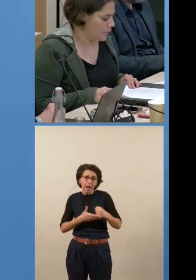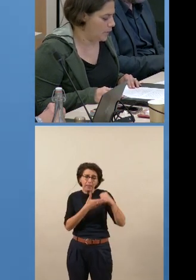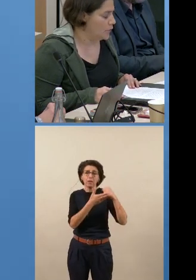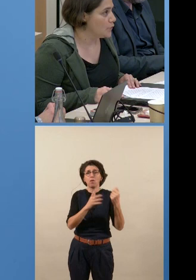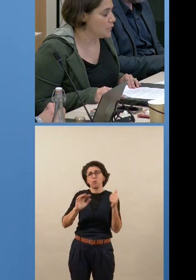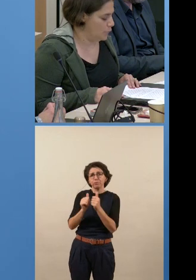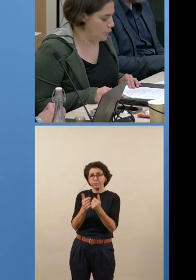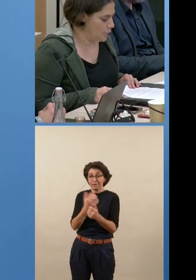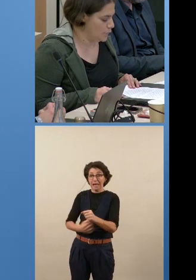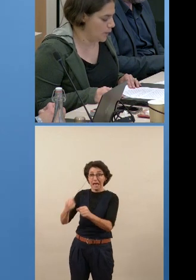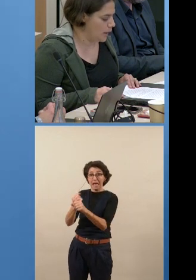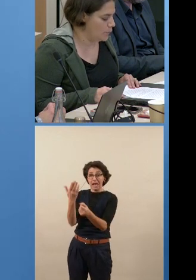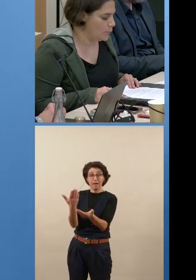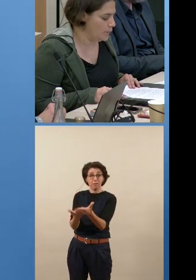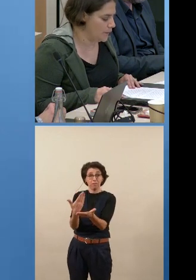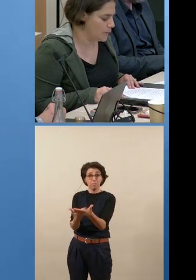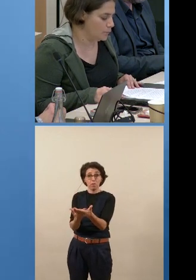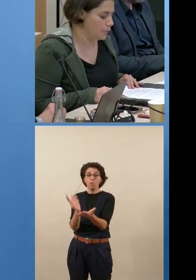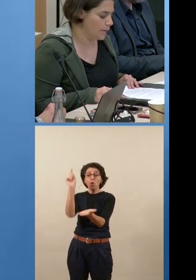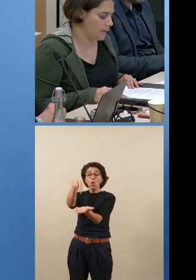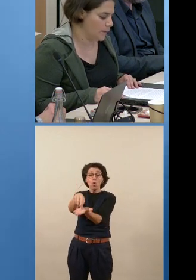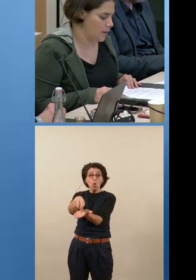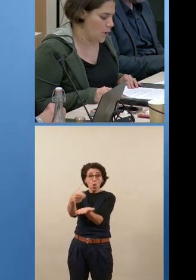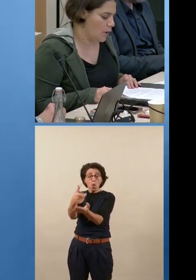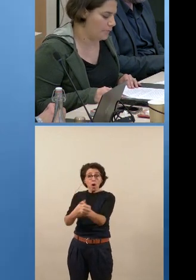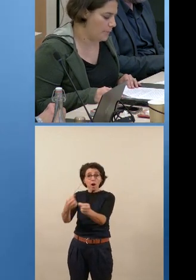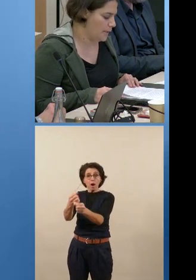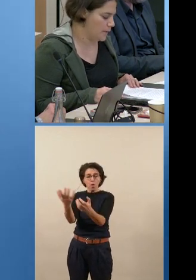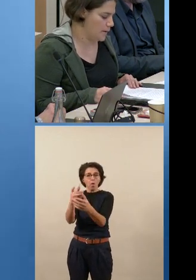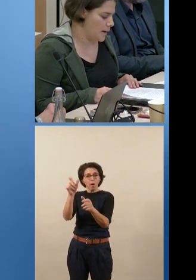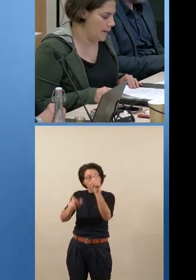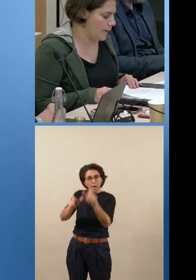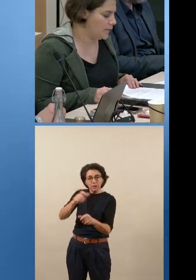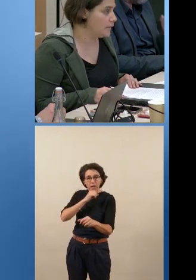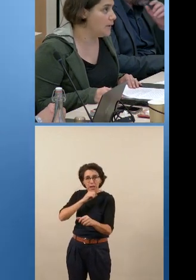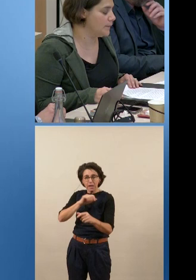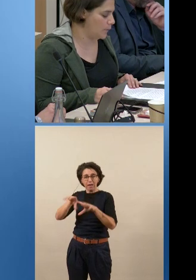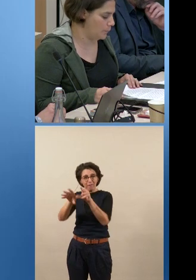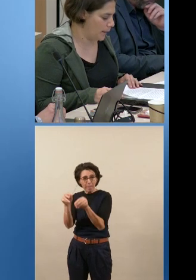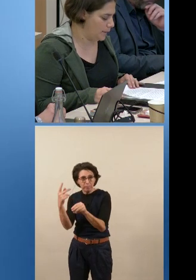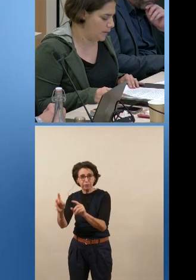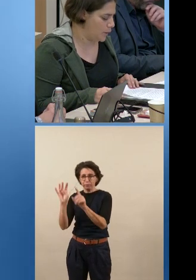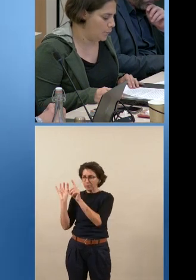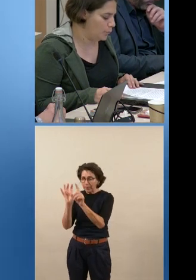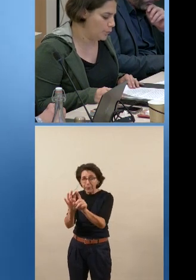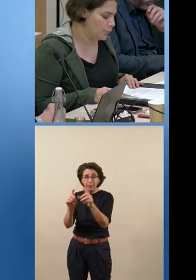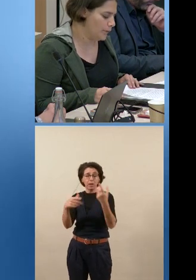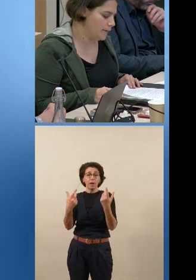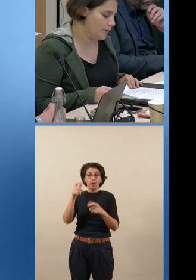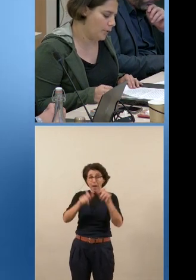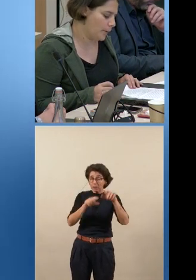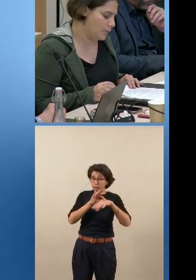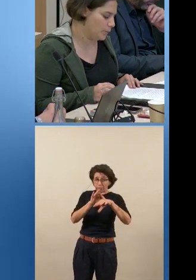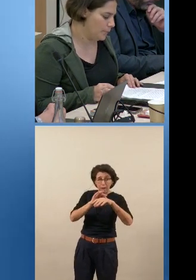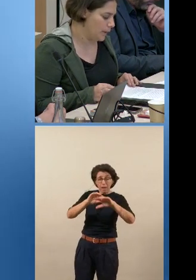témoigne ce lieu sera un lieu unique où nos aînés leurs familles les personnes qui les accompagnent pourront trouver